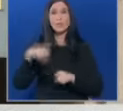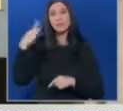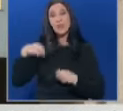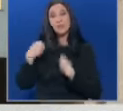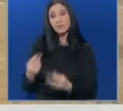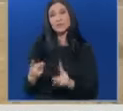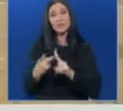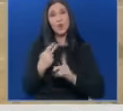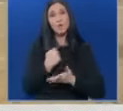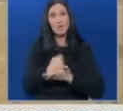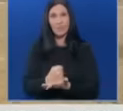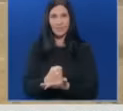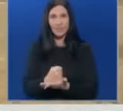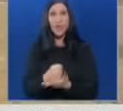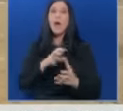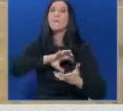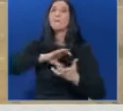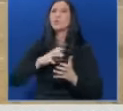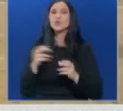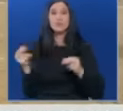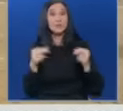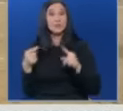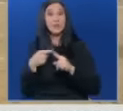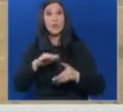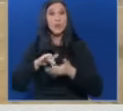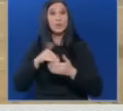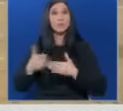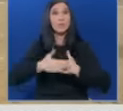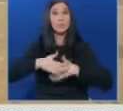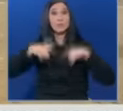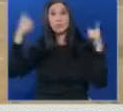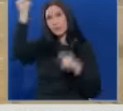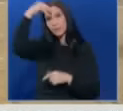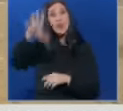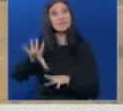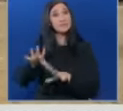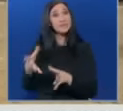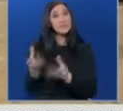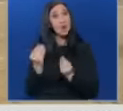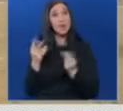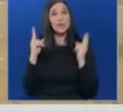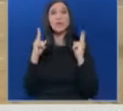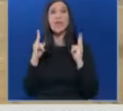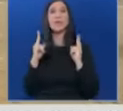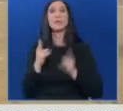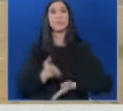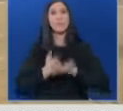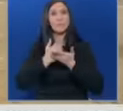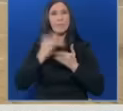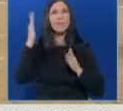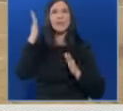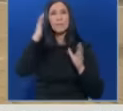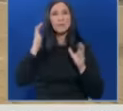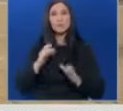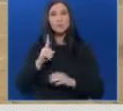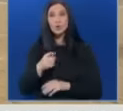втория мандат. Политическия съвет към коалицията ПП-ДБ е взел решение да подкрепи правителството,